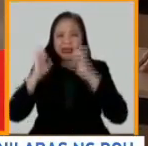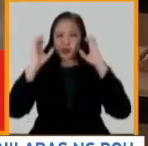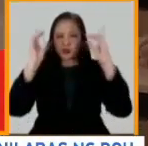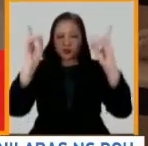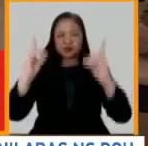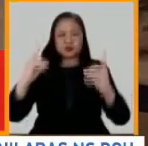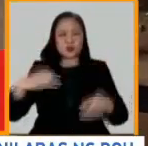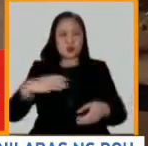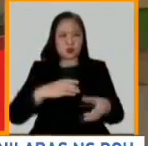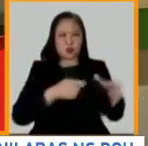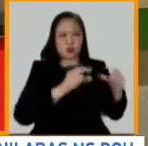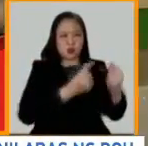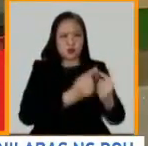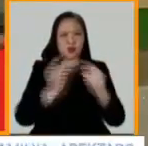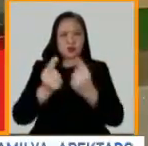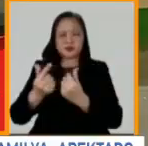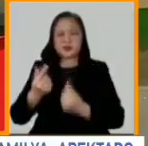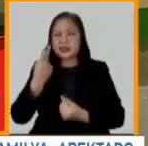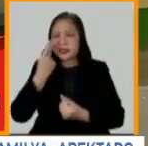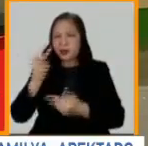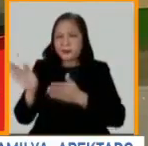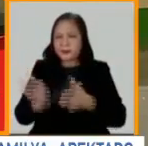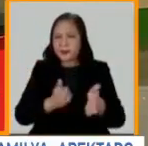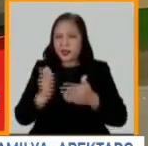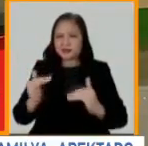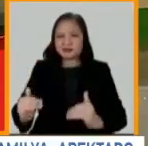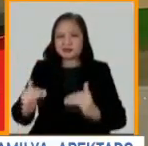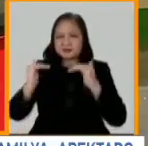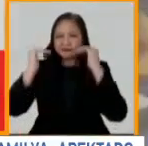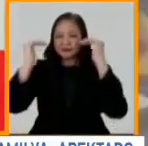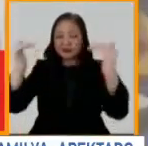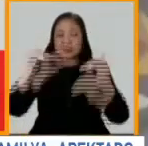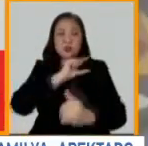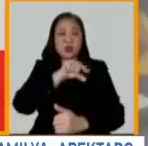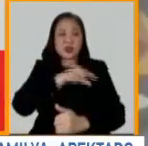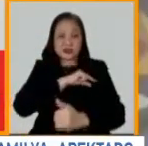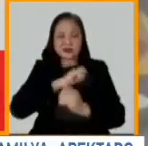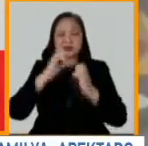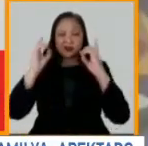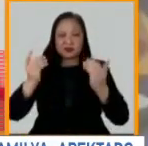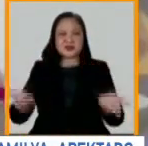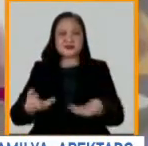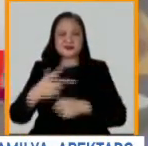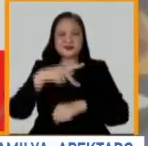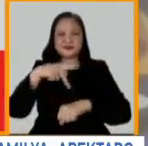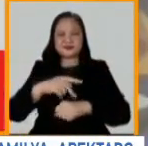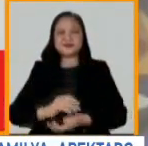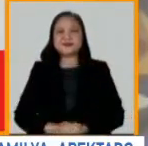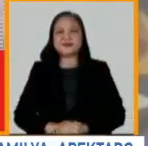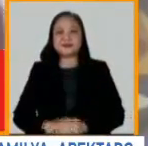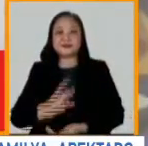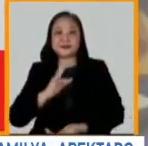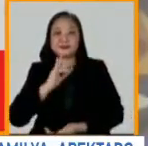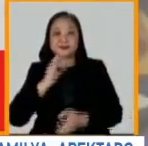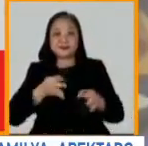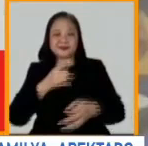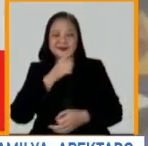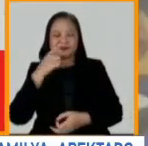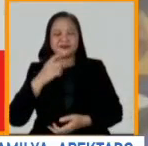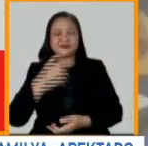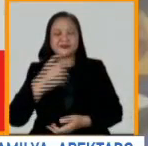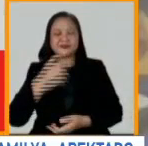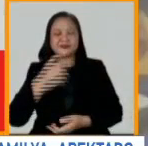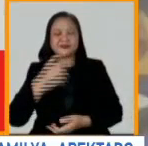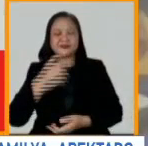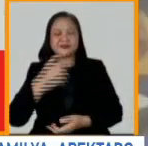roadmap para maitaas pa ang antas ng edukasyon sa bansa. Siyempre, ang gusto natin, mga batang